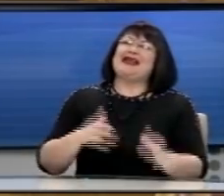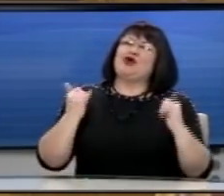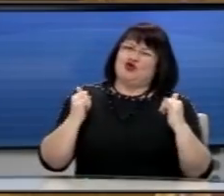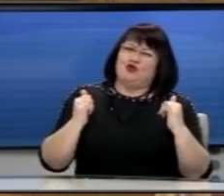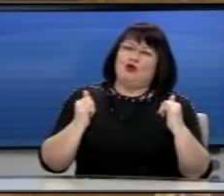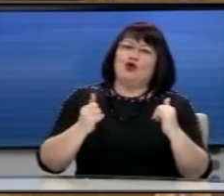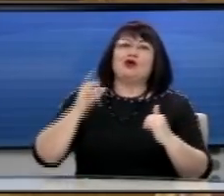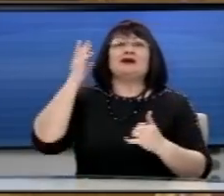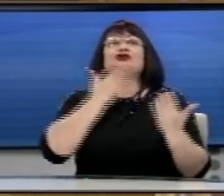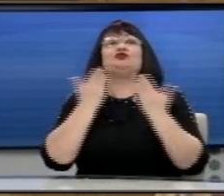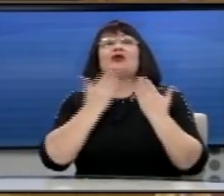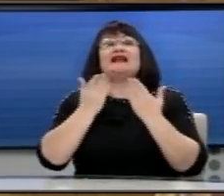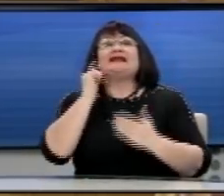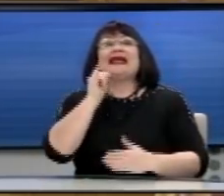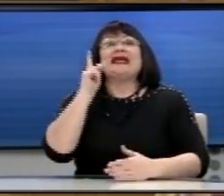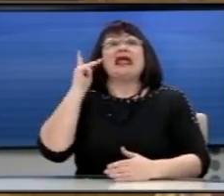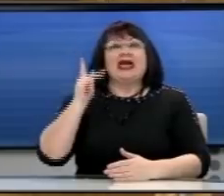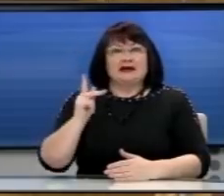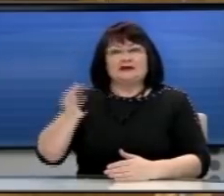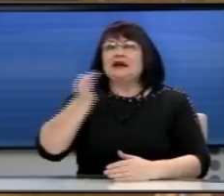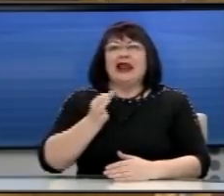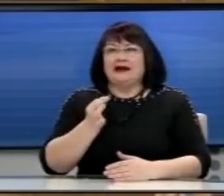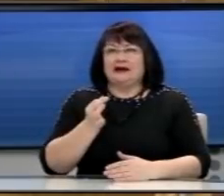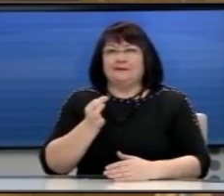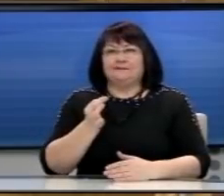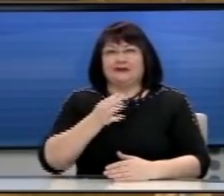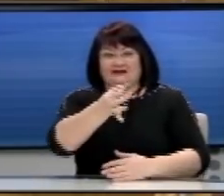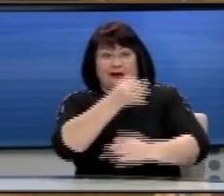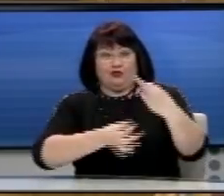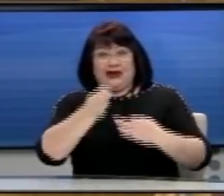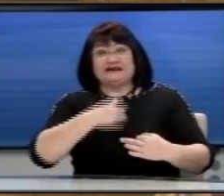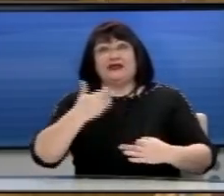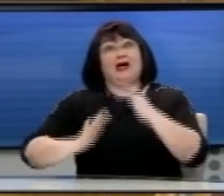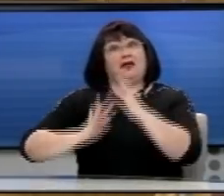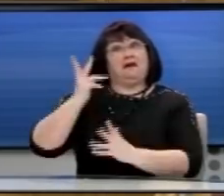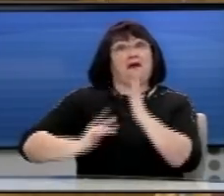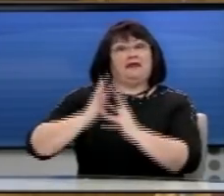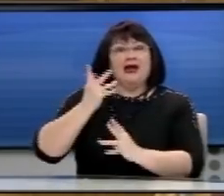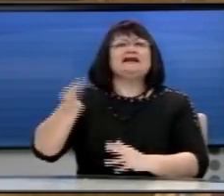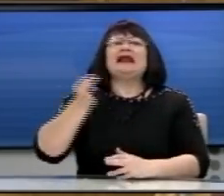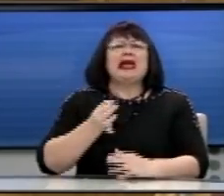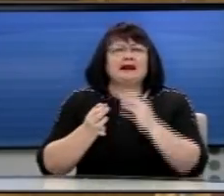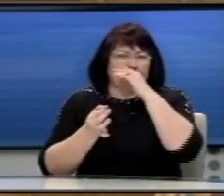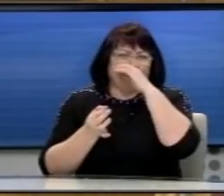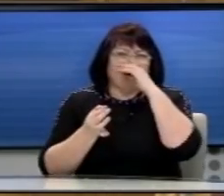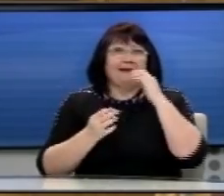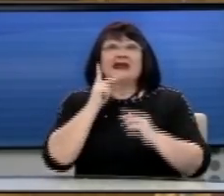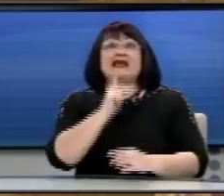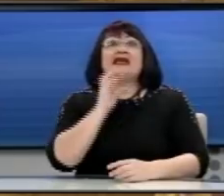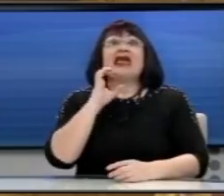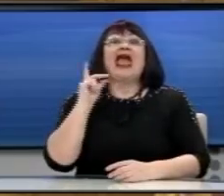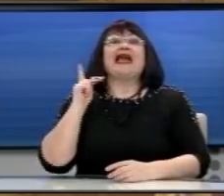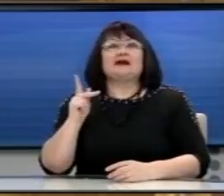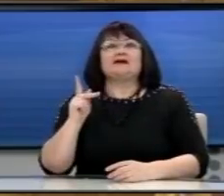σχόλιο των σπουδαστών στα ΙΕΚ στις εξαγγελίες σας για αναβάθμισή τους είναι ότι όντως και τα ΙΕΚ έχουν